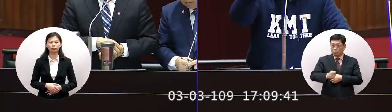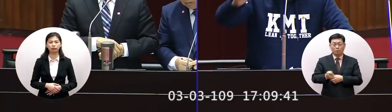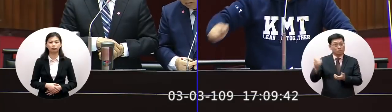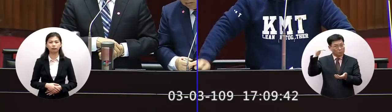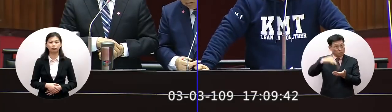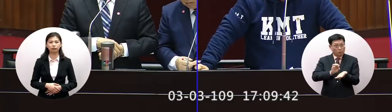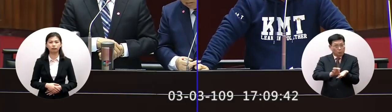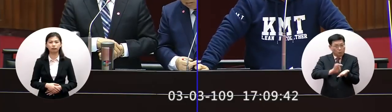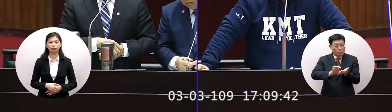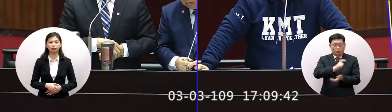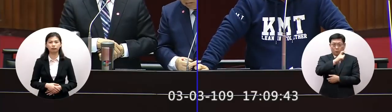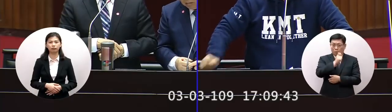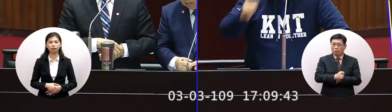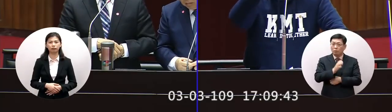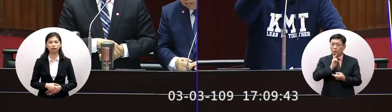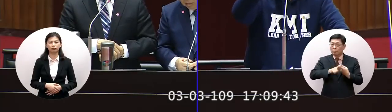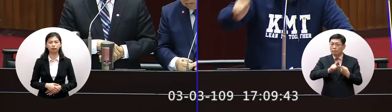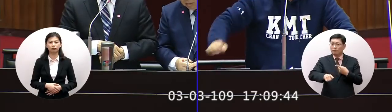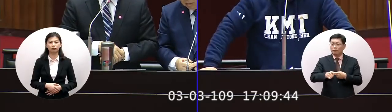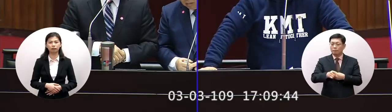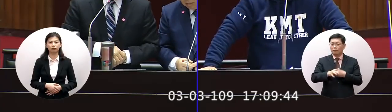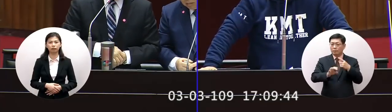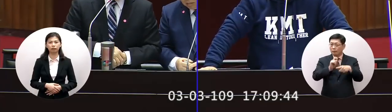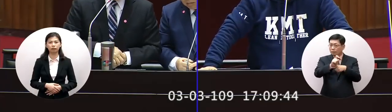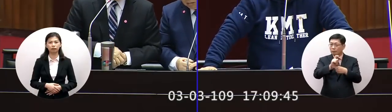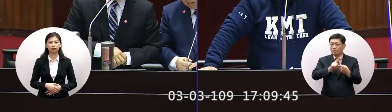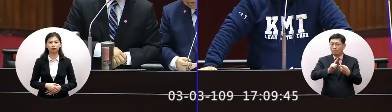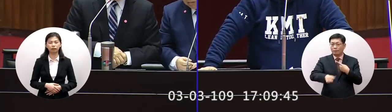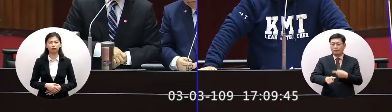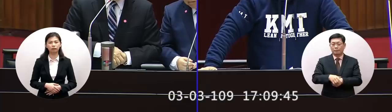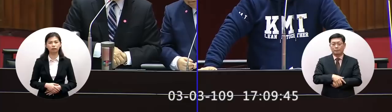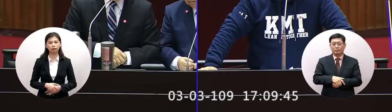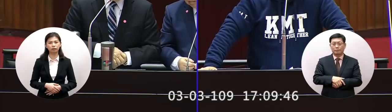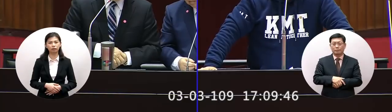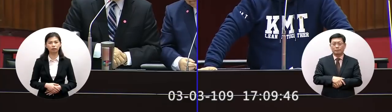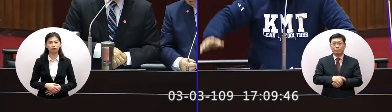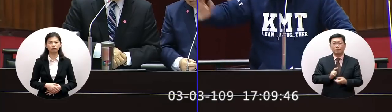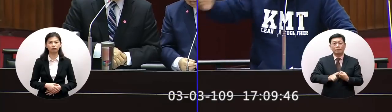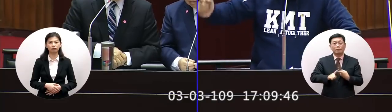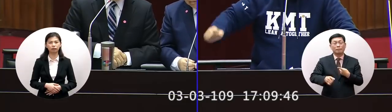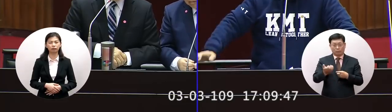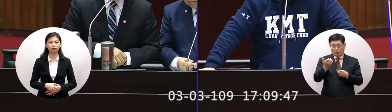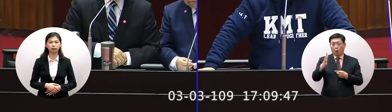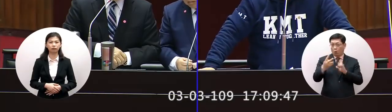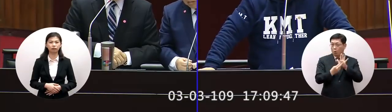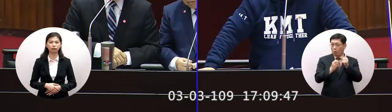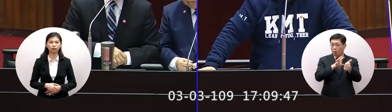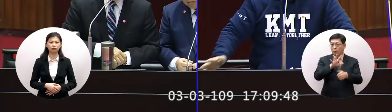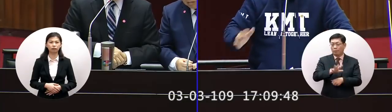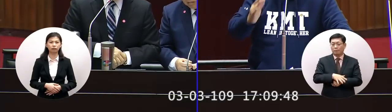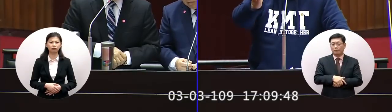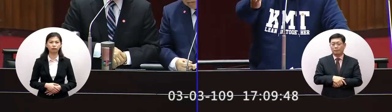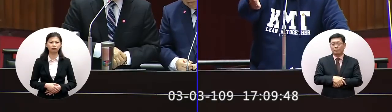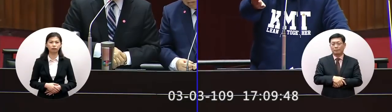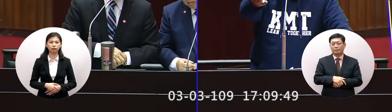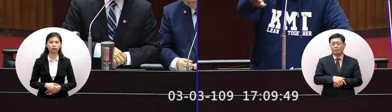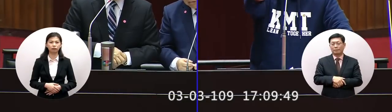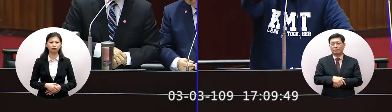执行10亿，对不对？执行力一成对无？是不是呢？都爱有讲对无？